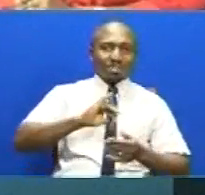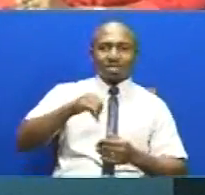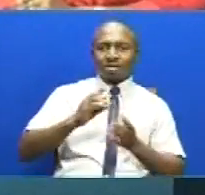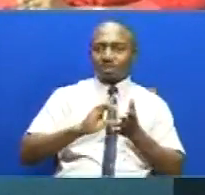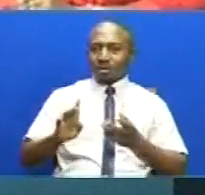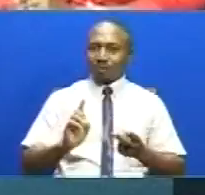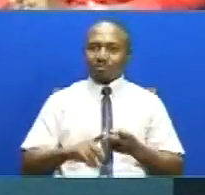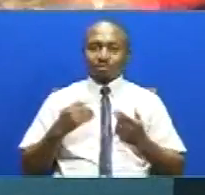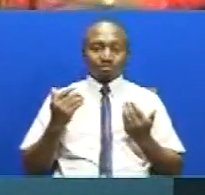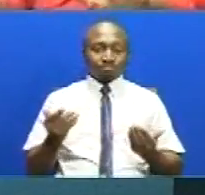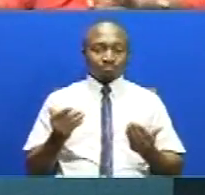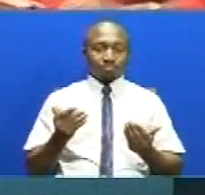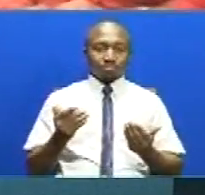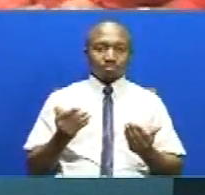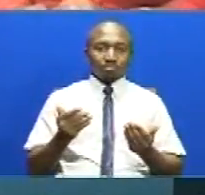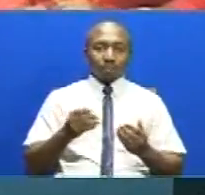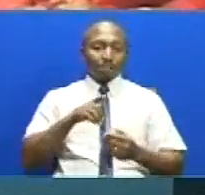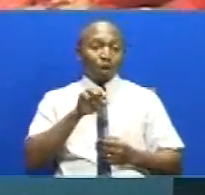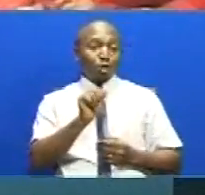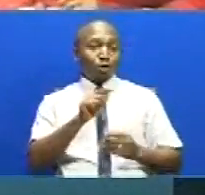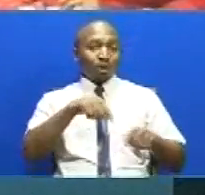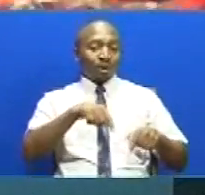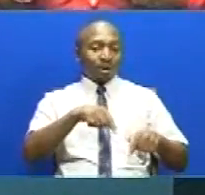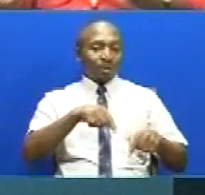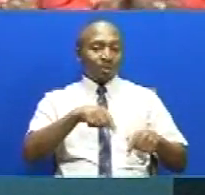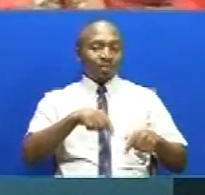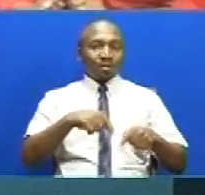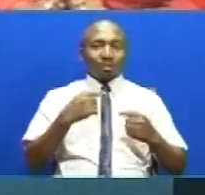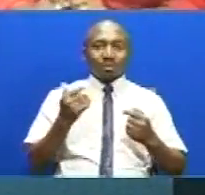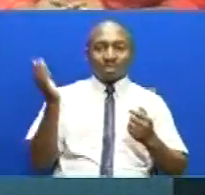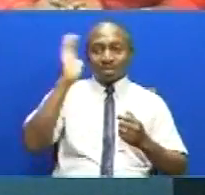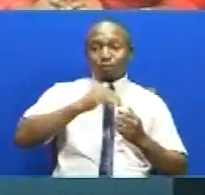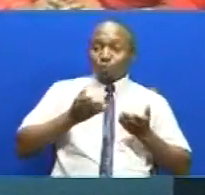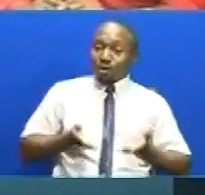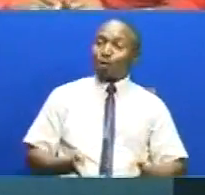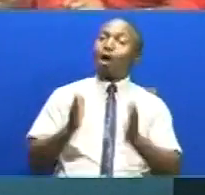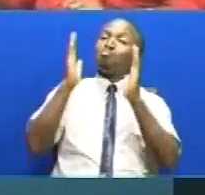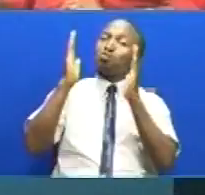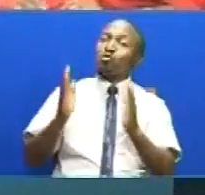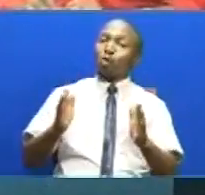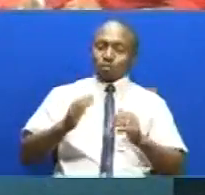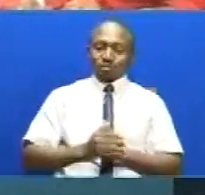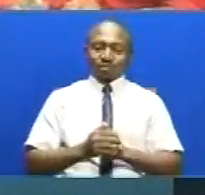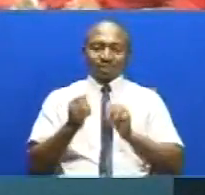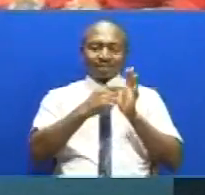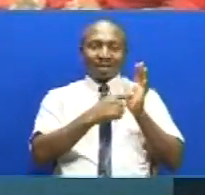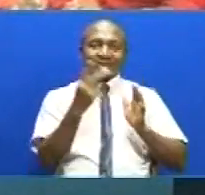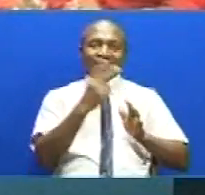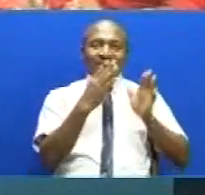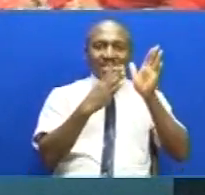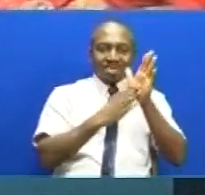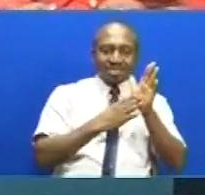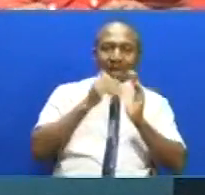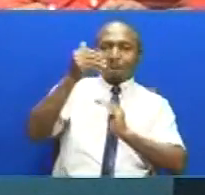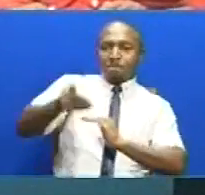es Salaam ambapo pao leo ni birthday ya mkuu. Ni kweli kabisa. Tarehe 29 mwezi wa